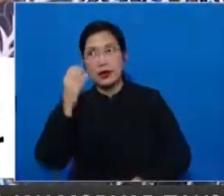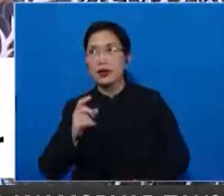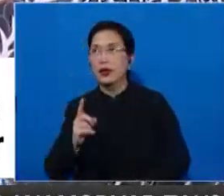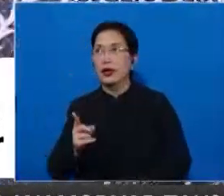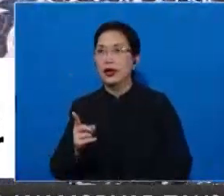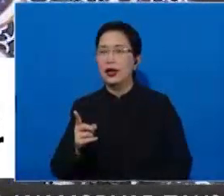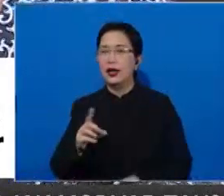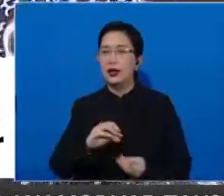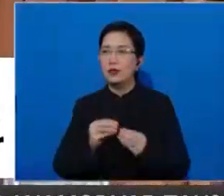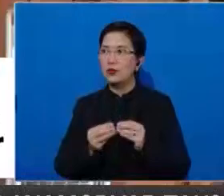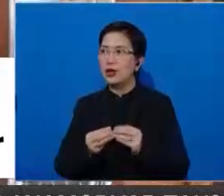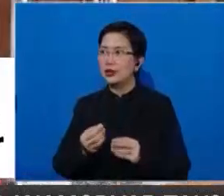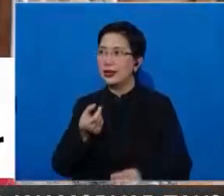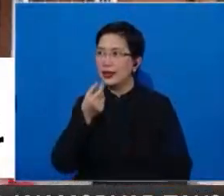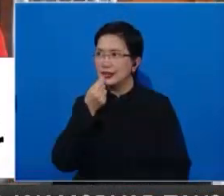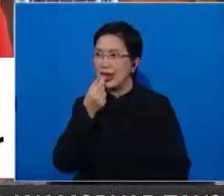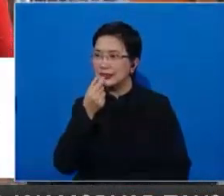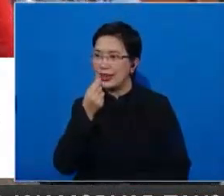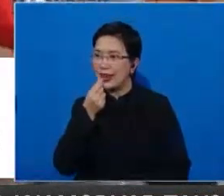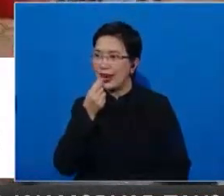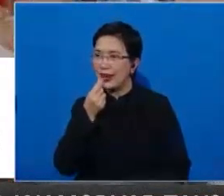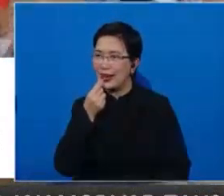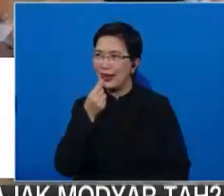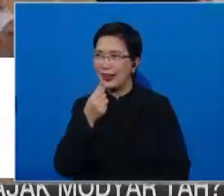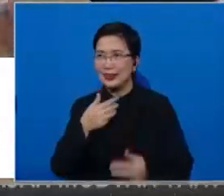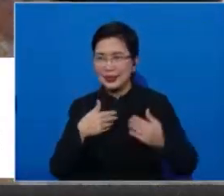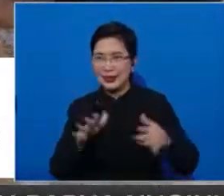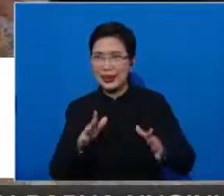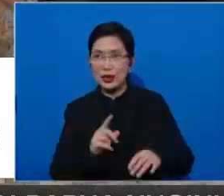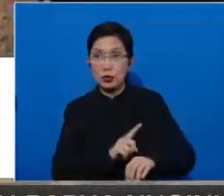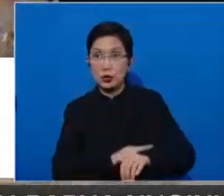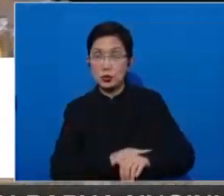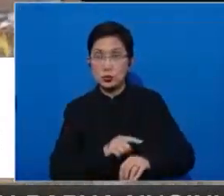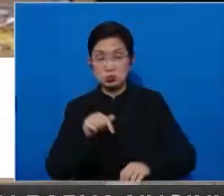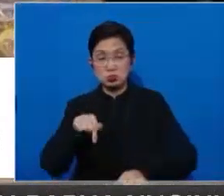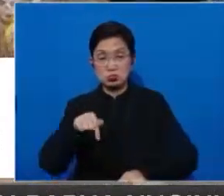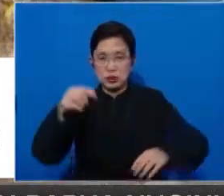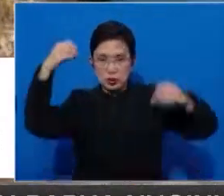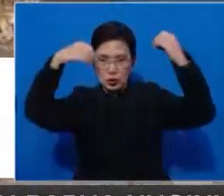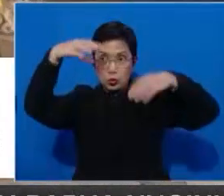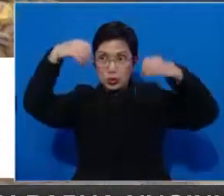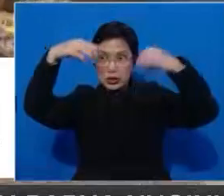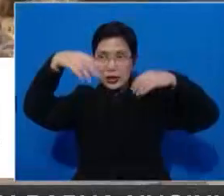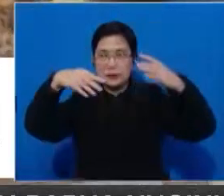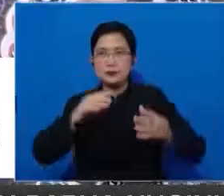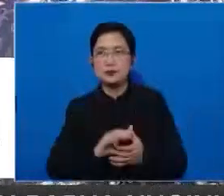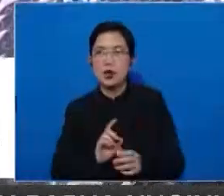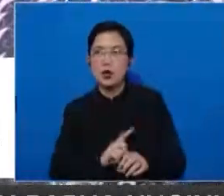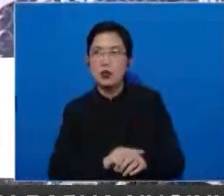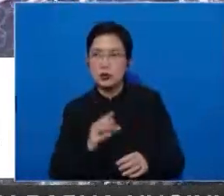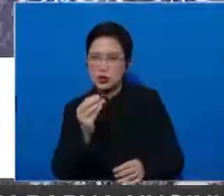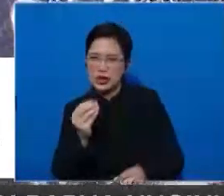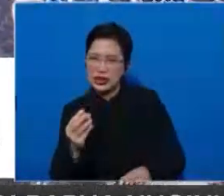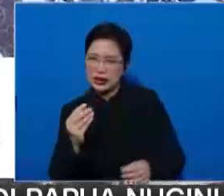buat sesuatu kudapan. Cuaca kan sekarang, apalagi sekarang di musim penghujan ini, kita untuk pengeringannya sendiri butuh mungkin alat